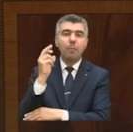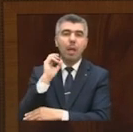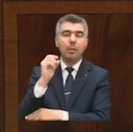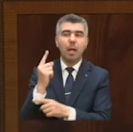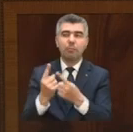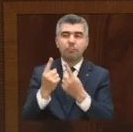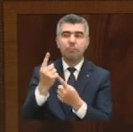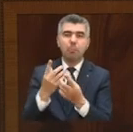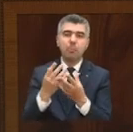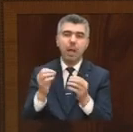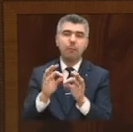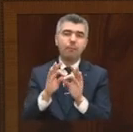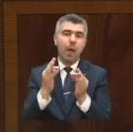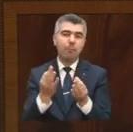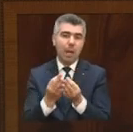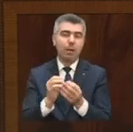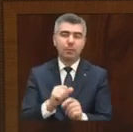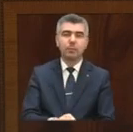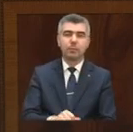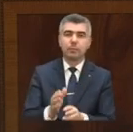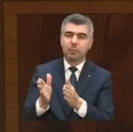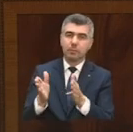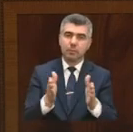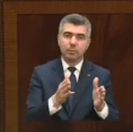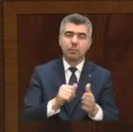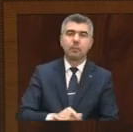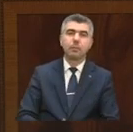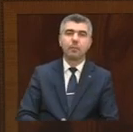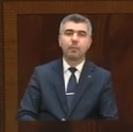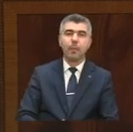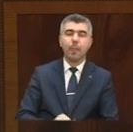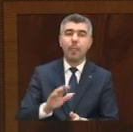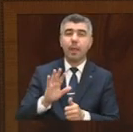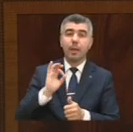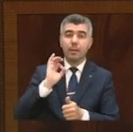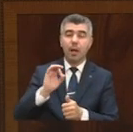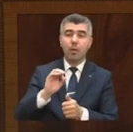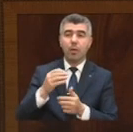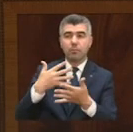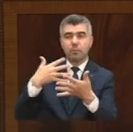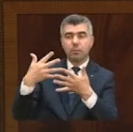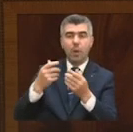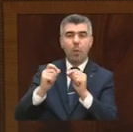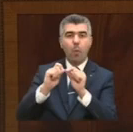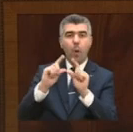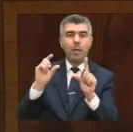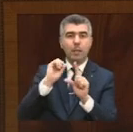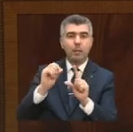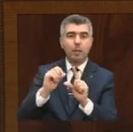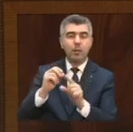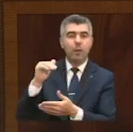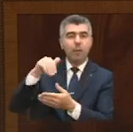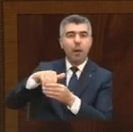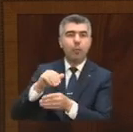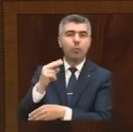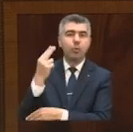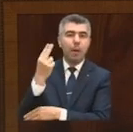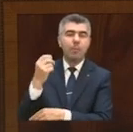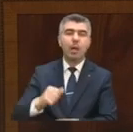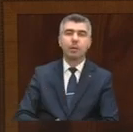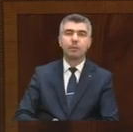معاناه الاسر سادسا تعزيز مبادئ الاستحقاق والشفافيه والتكافؤ الفرص في الفضاء الجميل